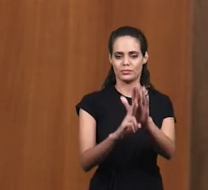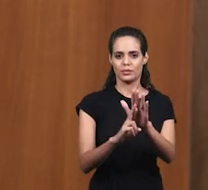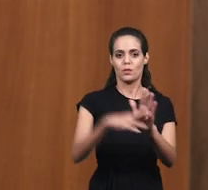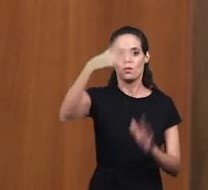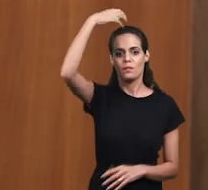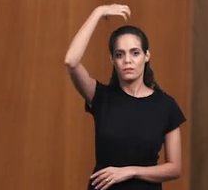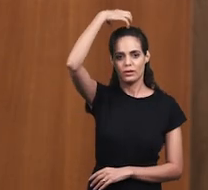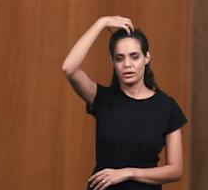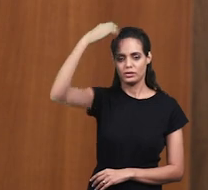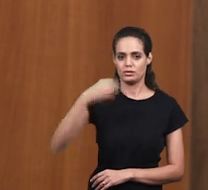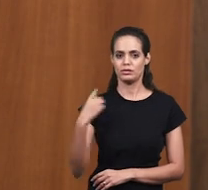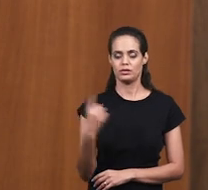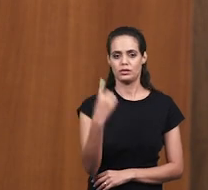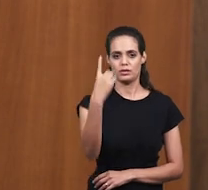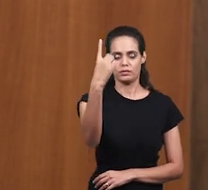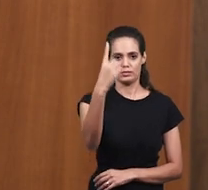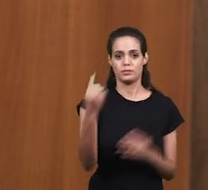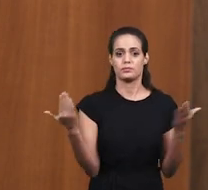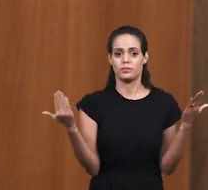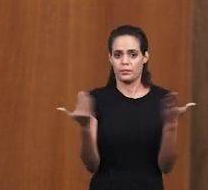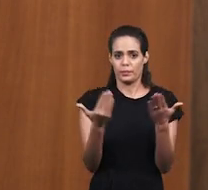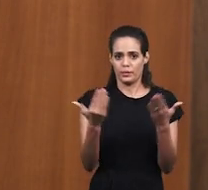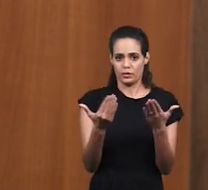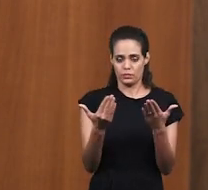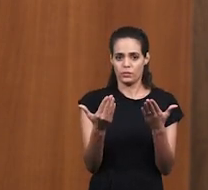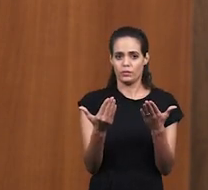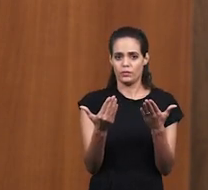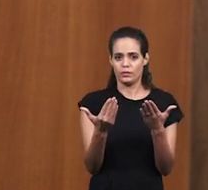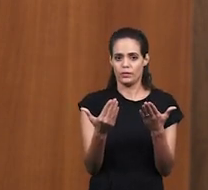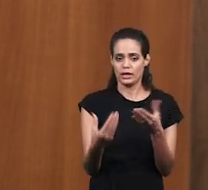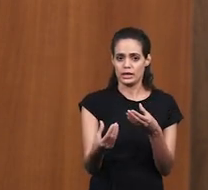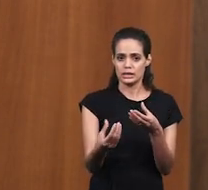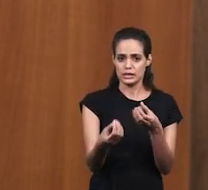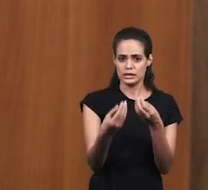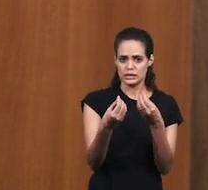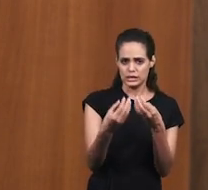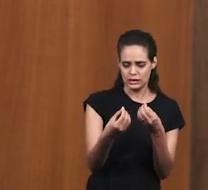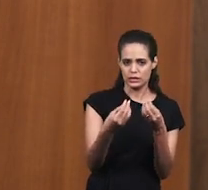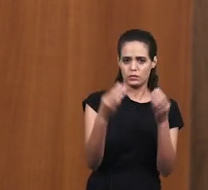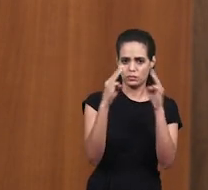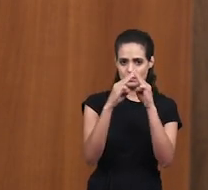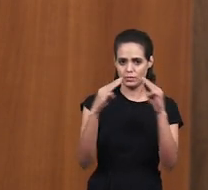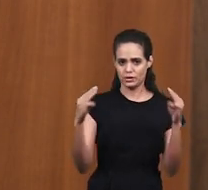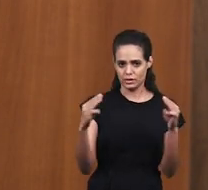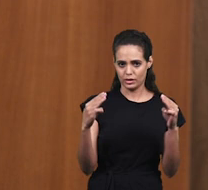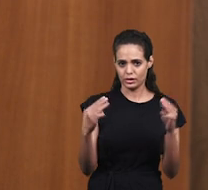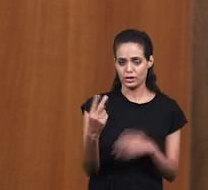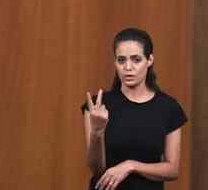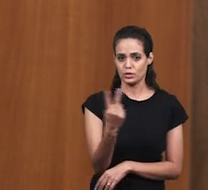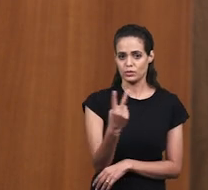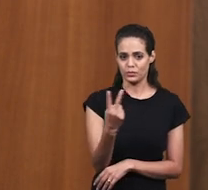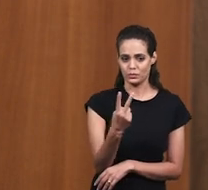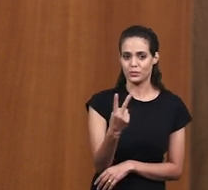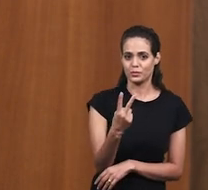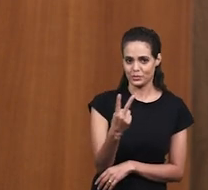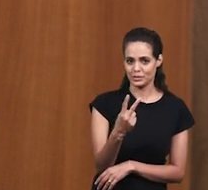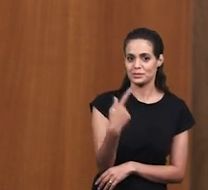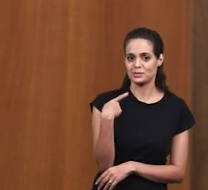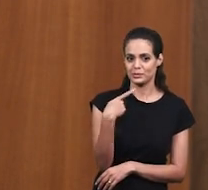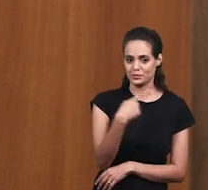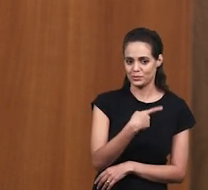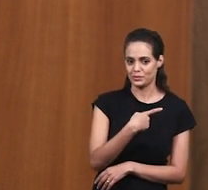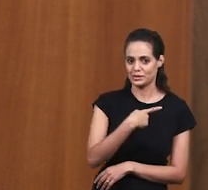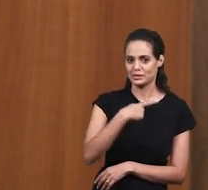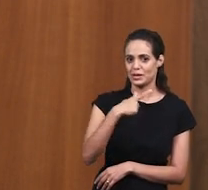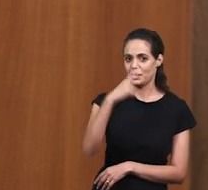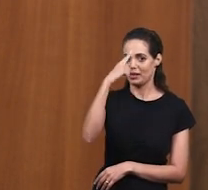cette édition du tableau Leçons du Manaïm, nous avons la présentation des pasteurs Daniel Moreira et Alexandre Brasil, avec